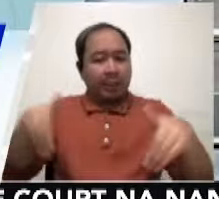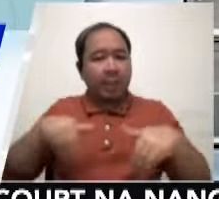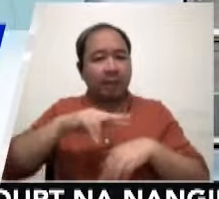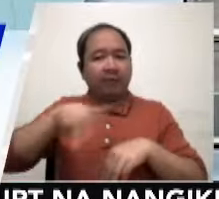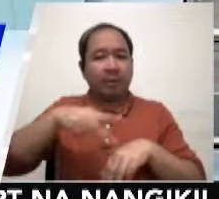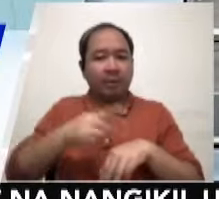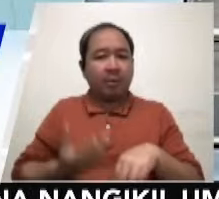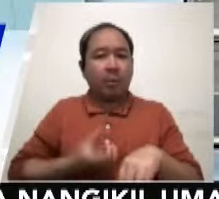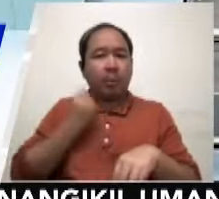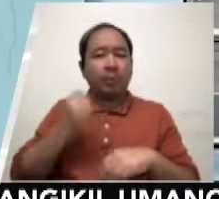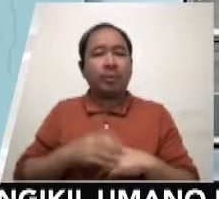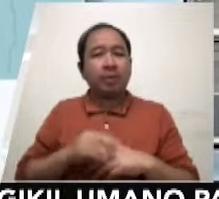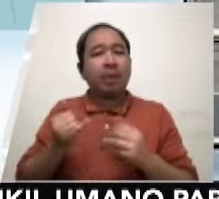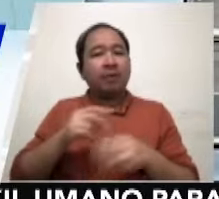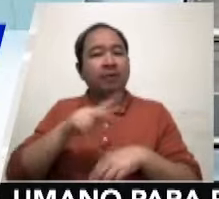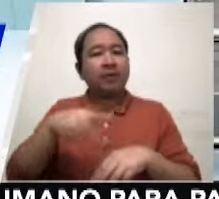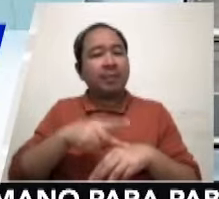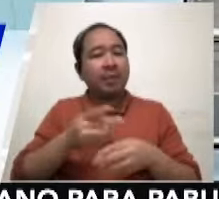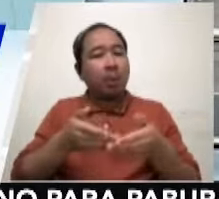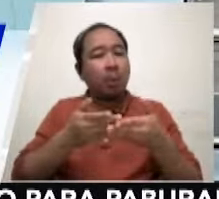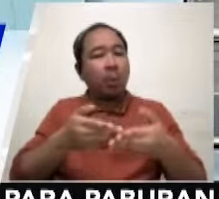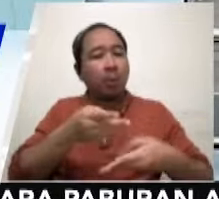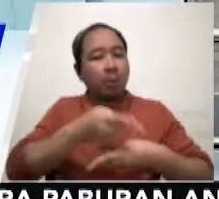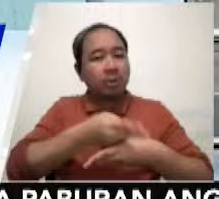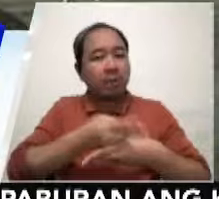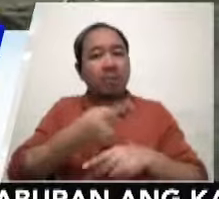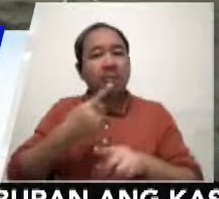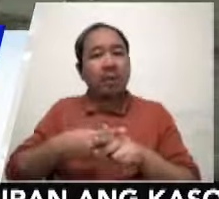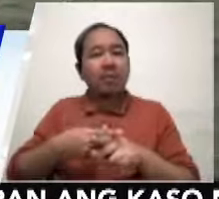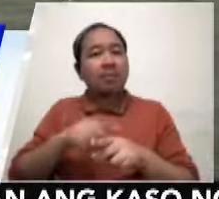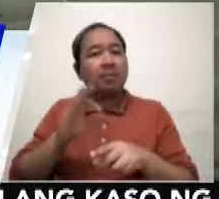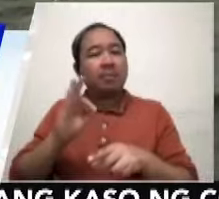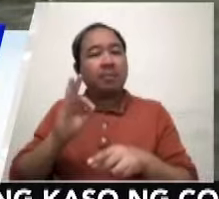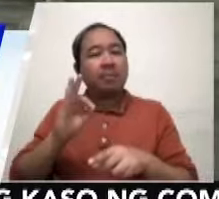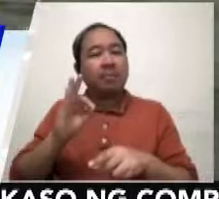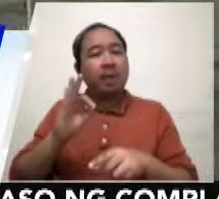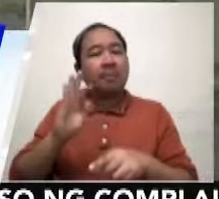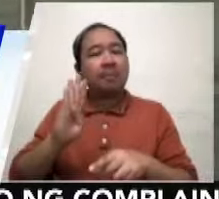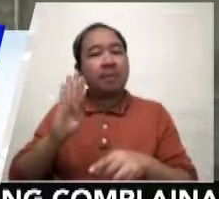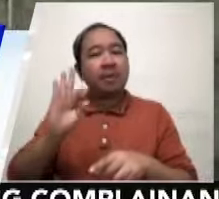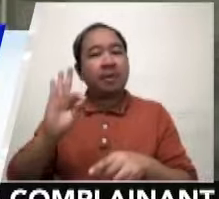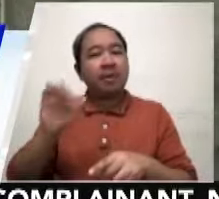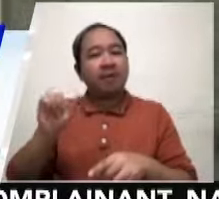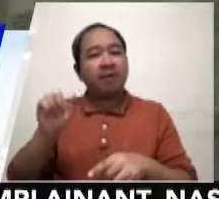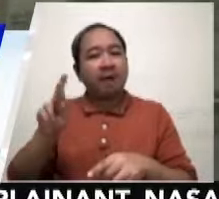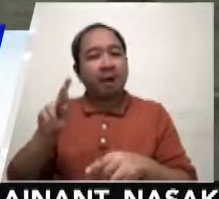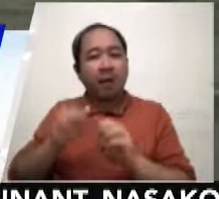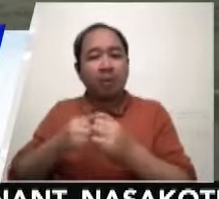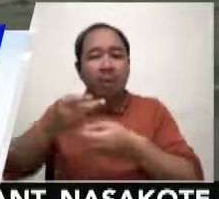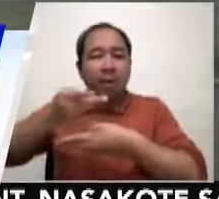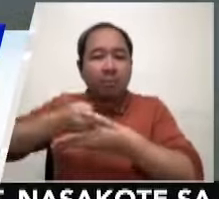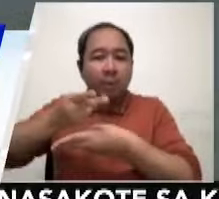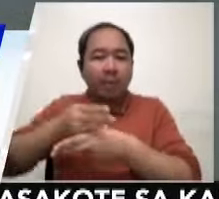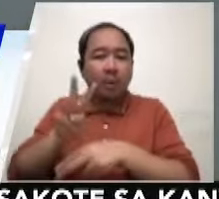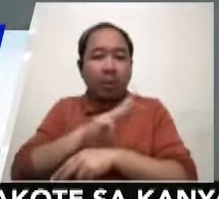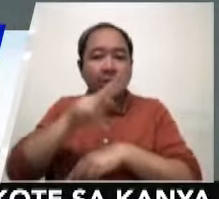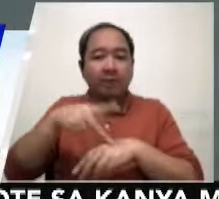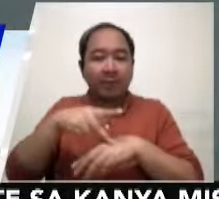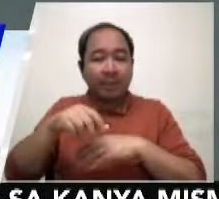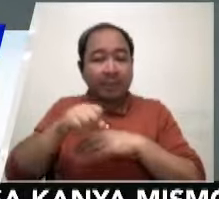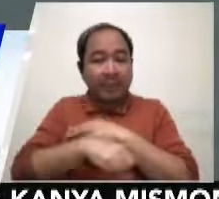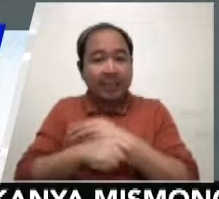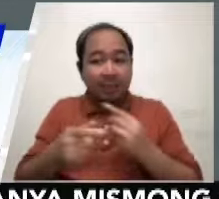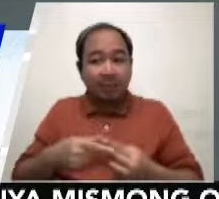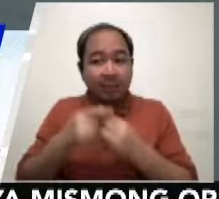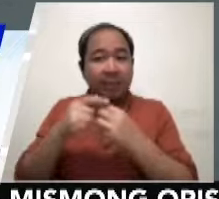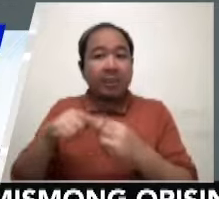Philippine Coast Guard at Bureau of Fisheries and Aquatic Resources o BFAR ang pagbabantay sa West Philippine Sea, lalo na sa Panatag Shoal. At kung